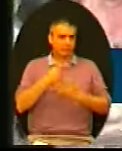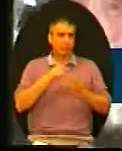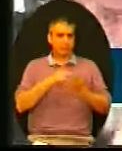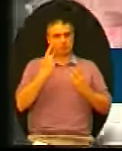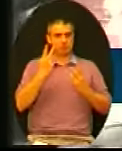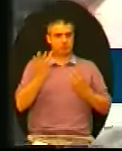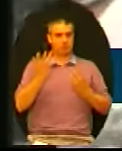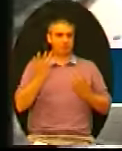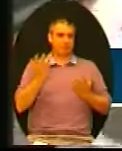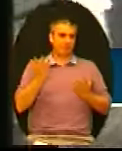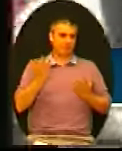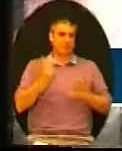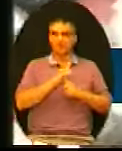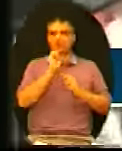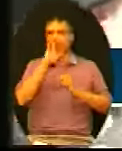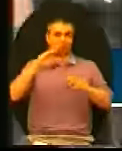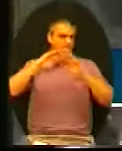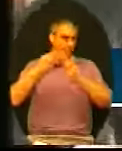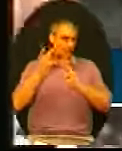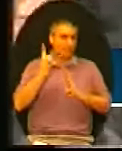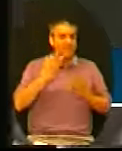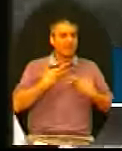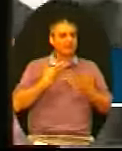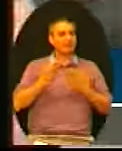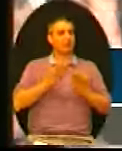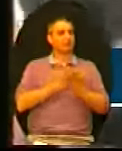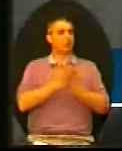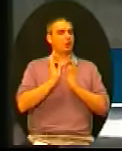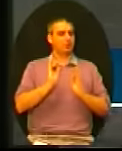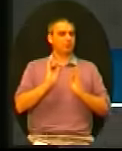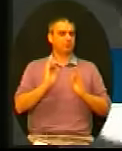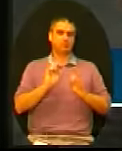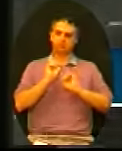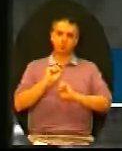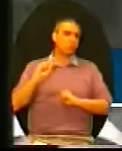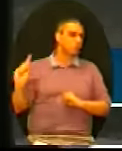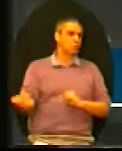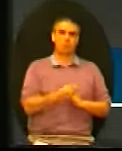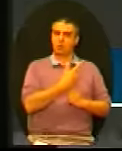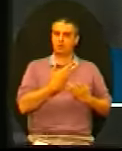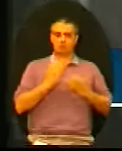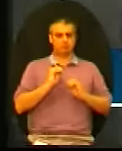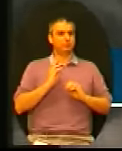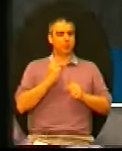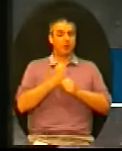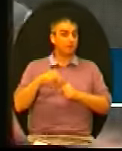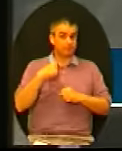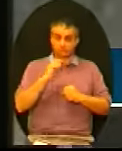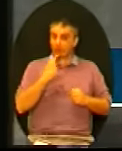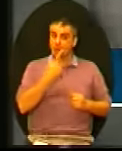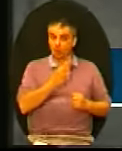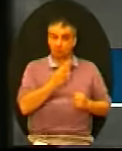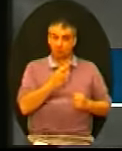ישר זה יצא החוטה. אבל קיבלתי יחס מאוד הוגן, מאוד אוהד מכל המערכת שם, מכל העובדים. אני חייב לציין